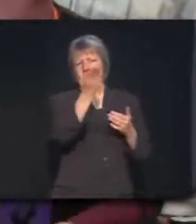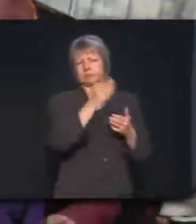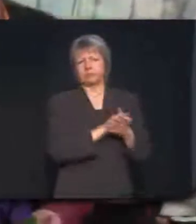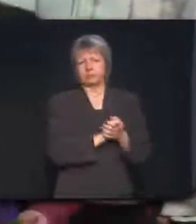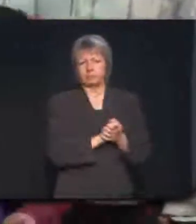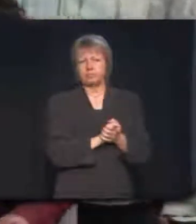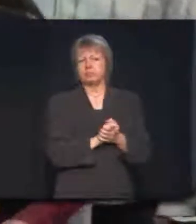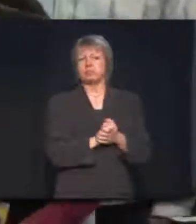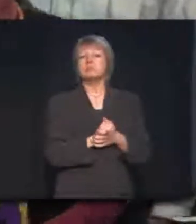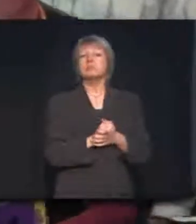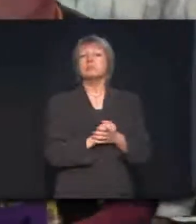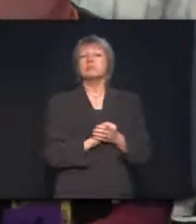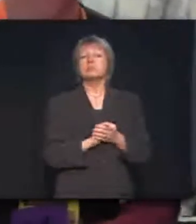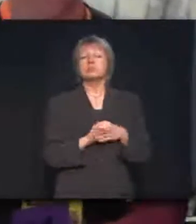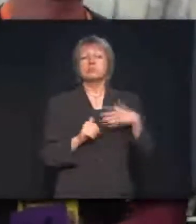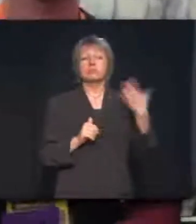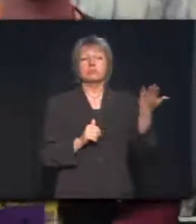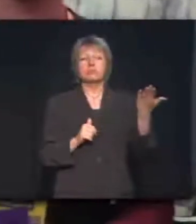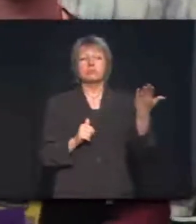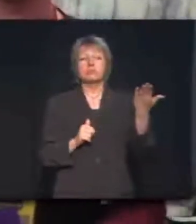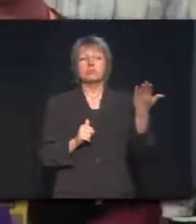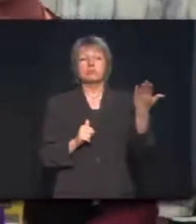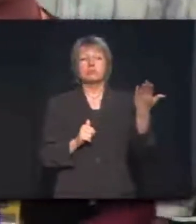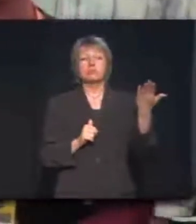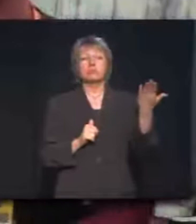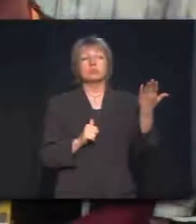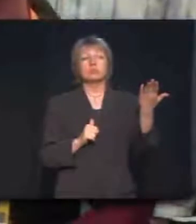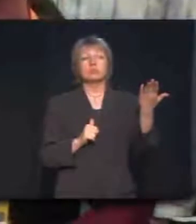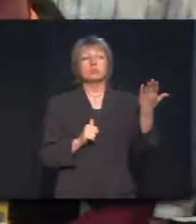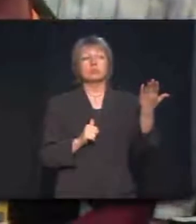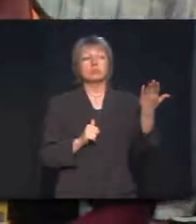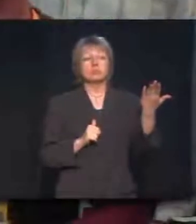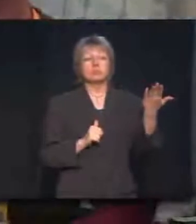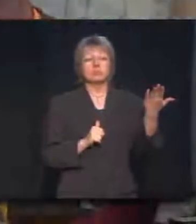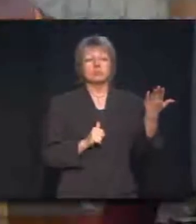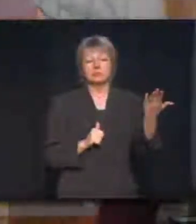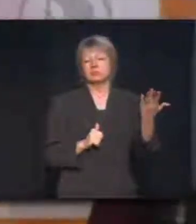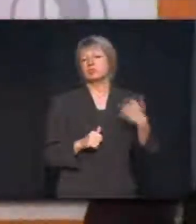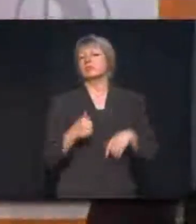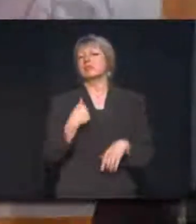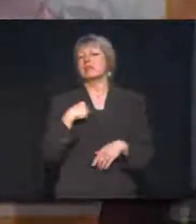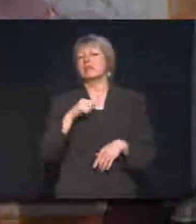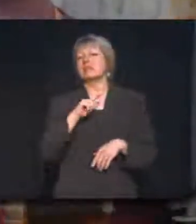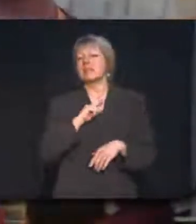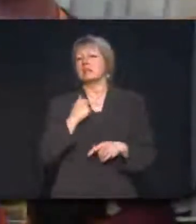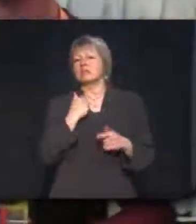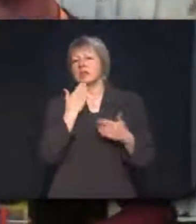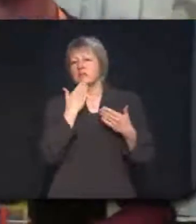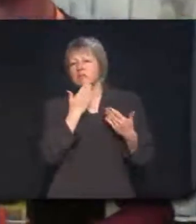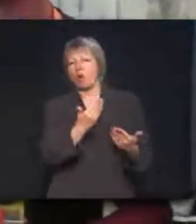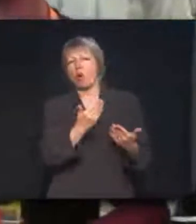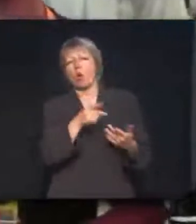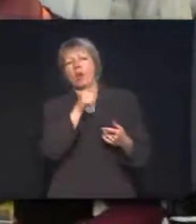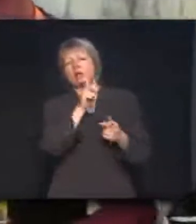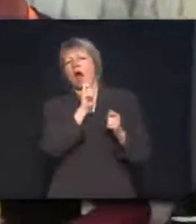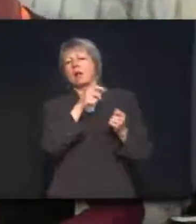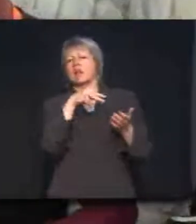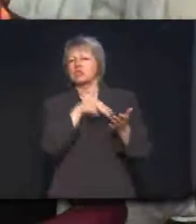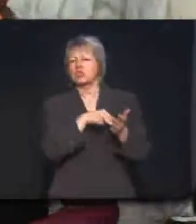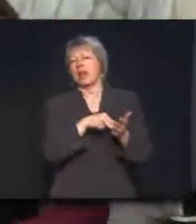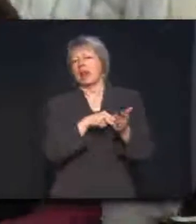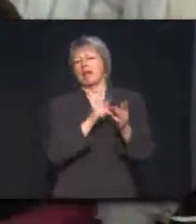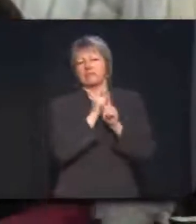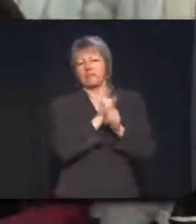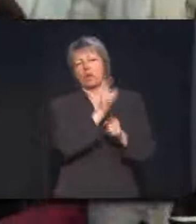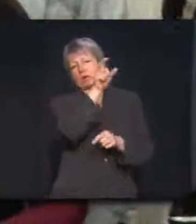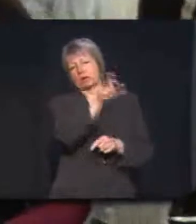möchtest du trotzdem mit probebeitrag halten ich empfehle dem Antragsteller zu folgen und das Modul anzunehmen